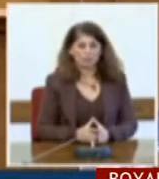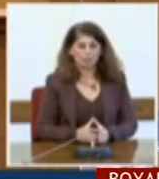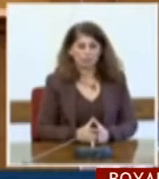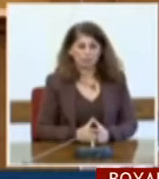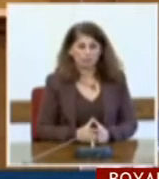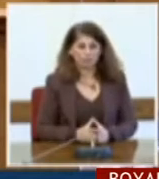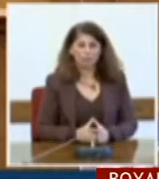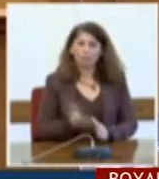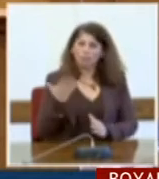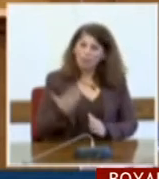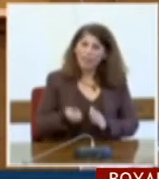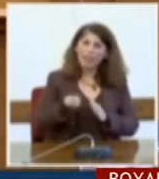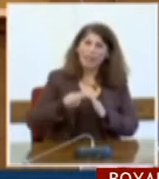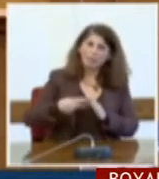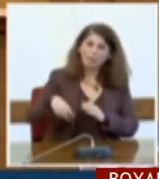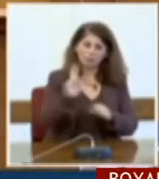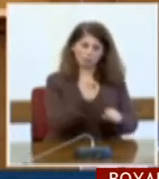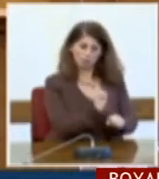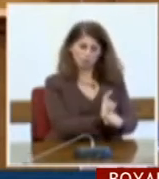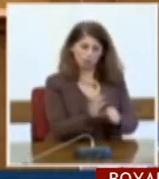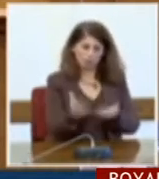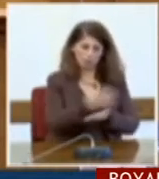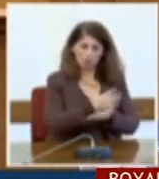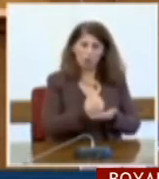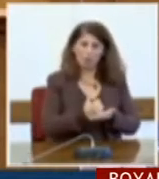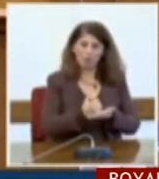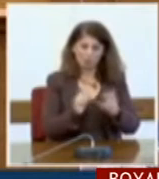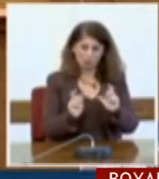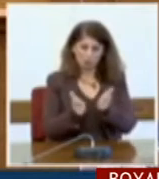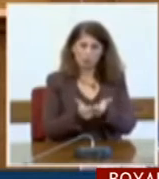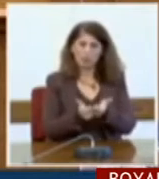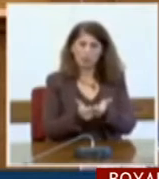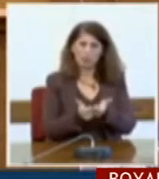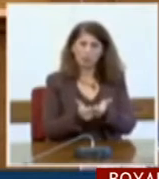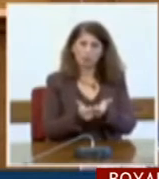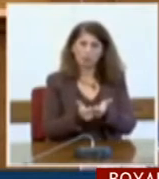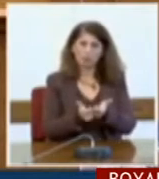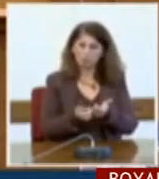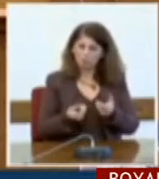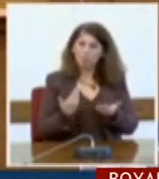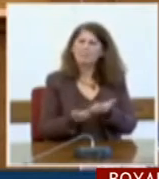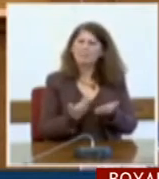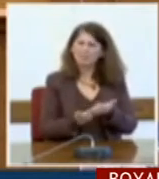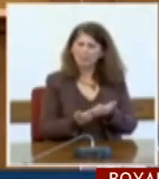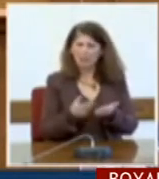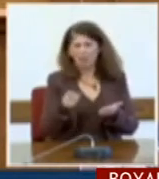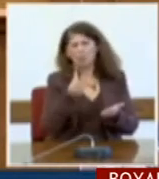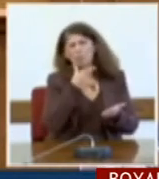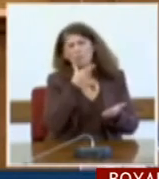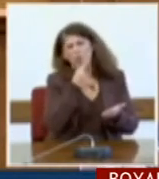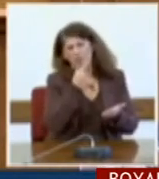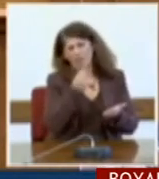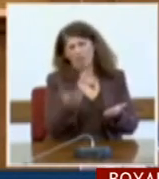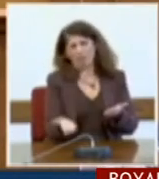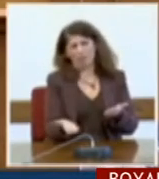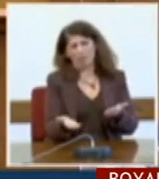έχει αυξηθεί το διαθέσιμο εισόδημα στη μέση ελληνική οικογένεια, παραθέτοντας κάποια στοιχεία. Ξέρετε πόσο εύκολο είναι να